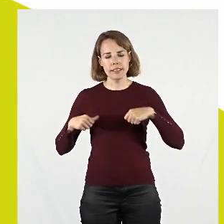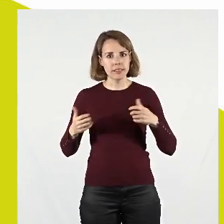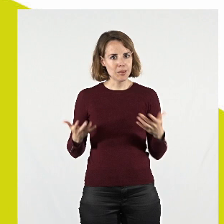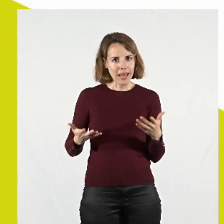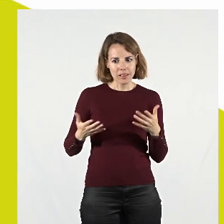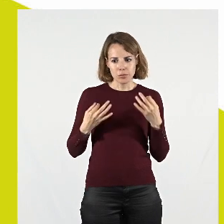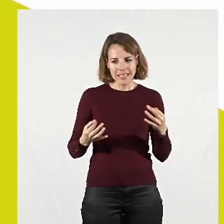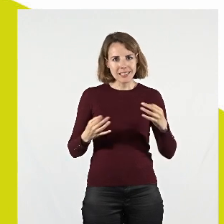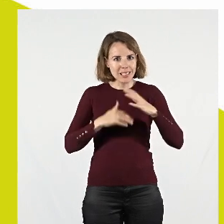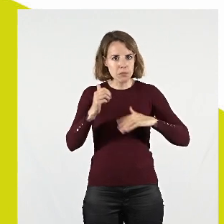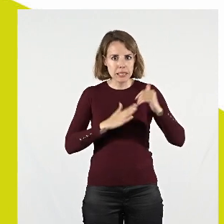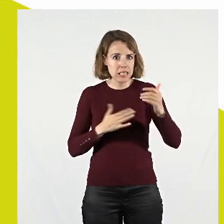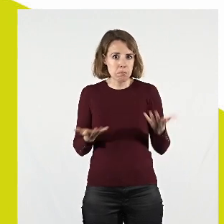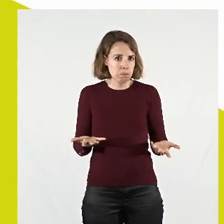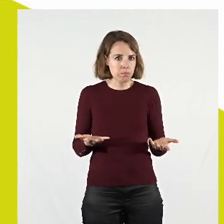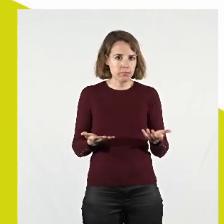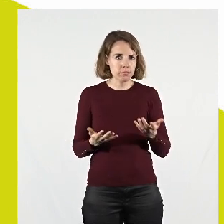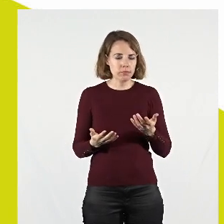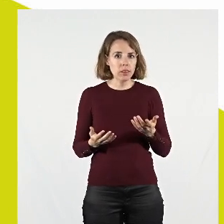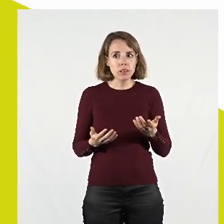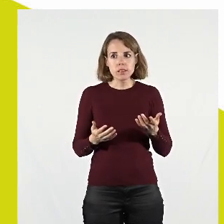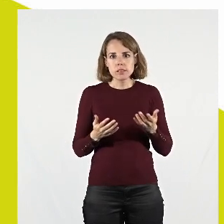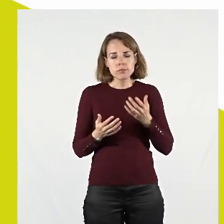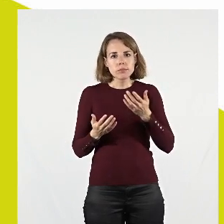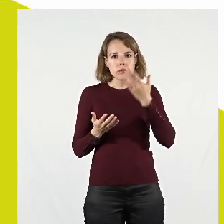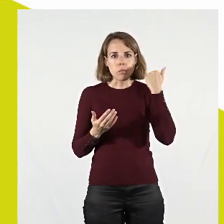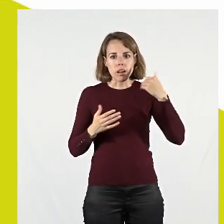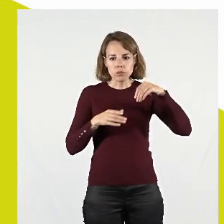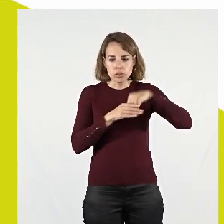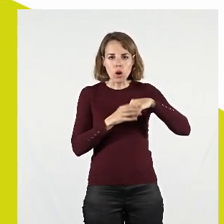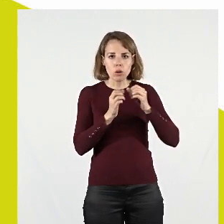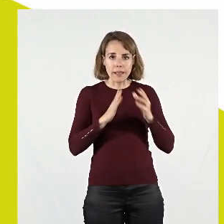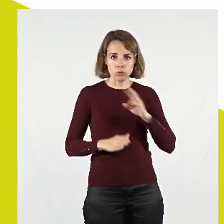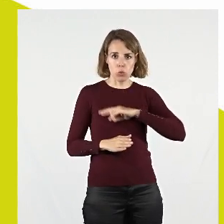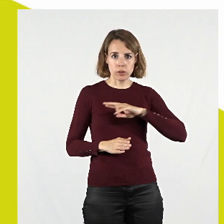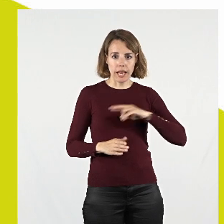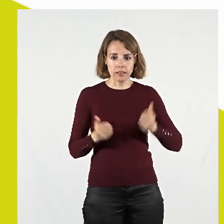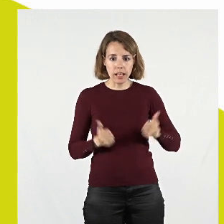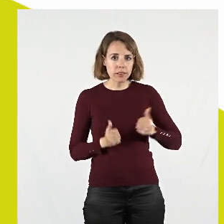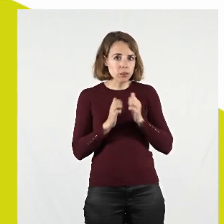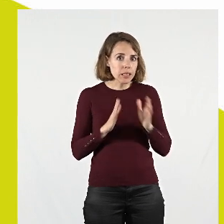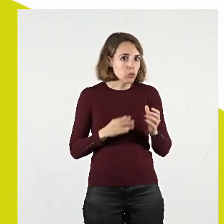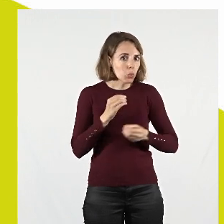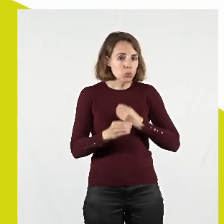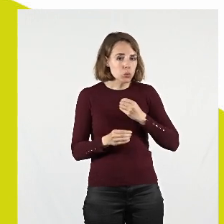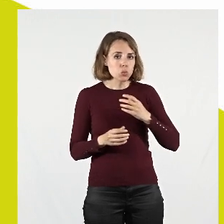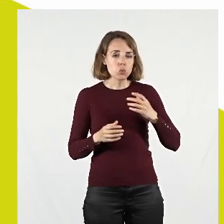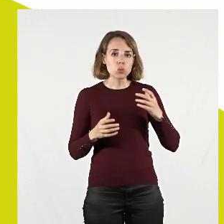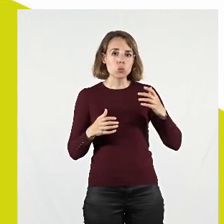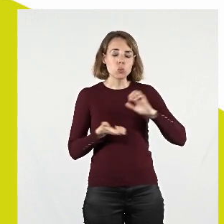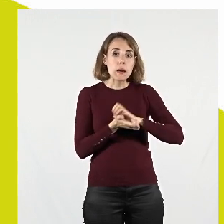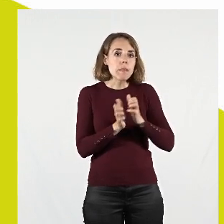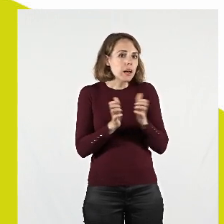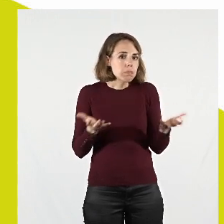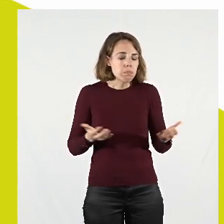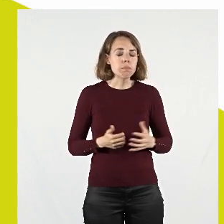précisément exercé par un établissement, ESAT ou EHPAD ou service à domicile, et le numéro FINES qui est en fait la